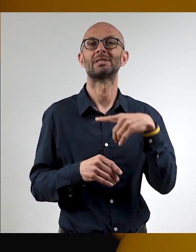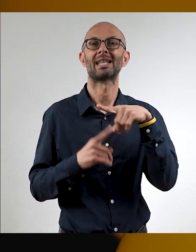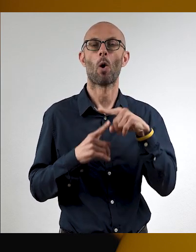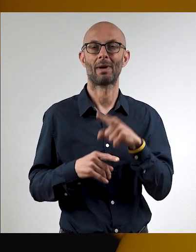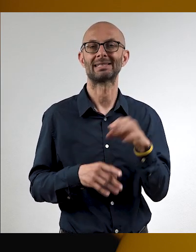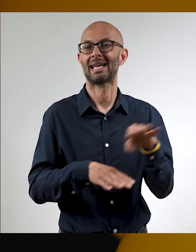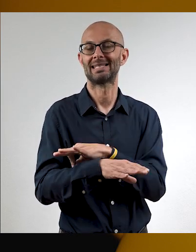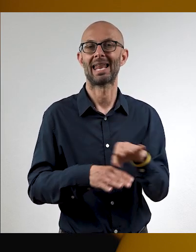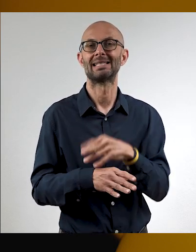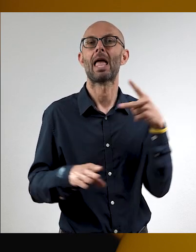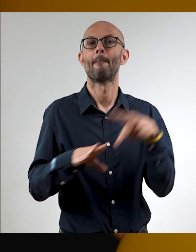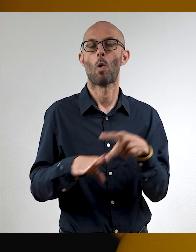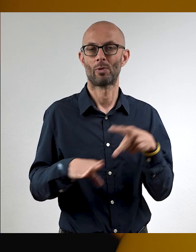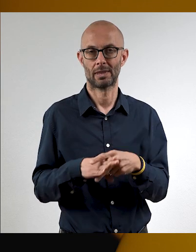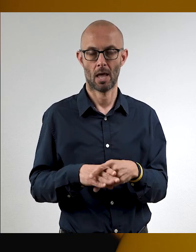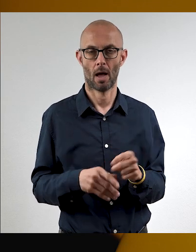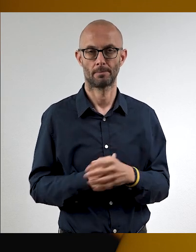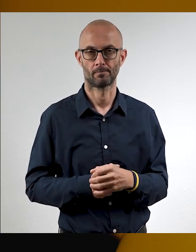posttravmatska stresna motnja.